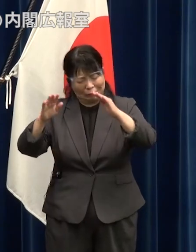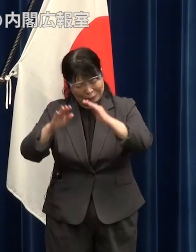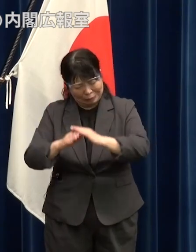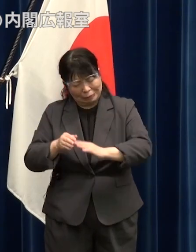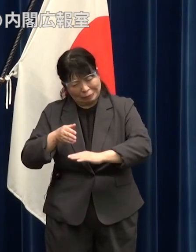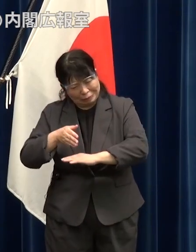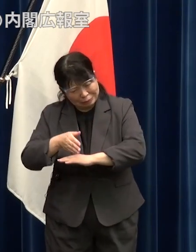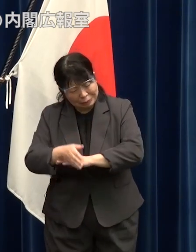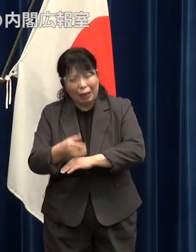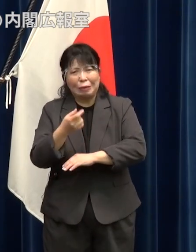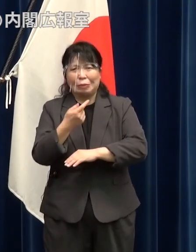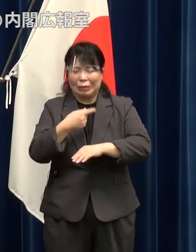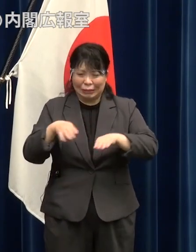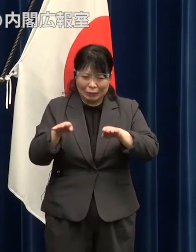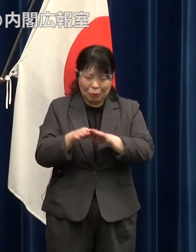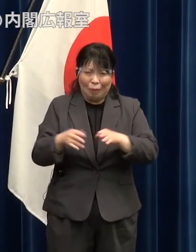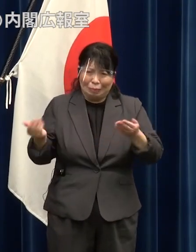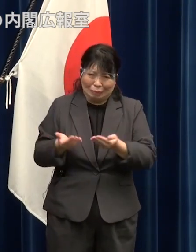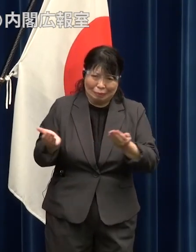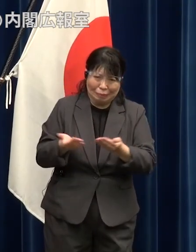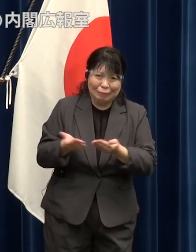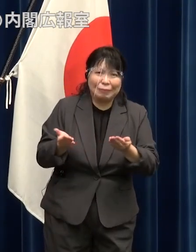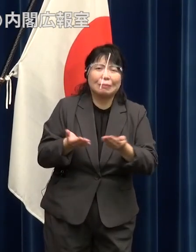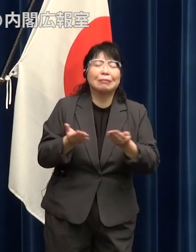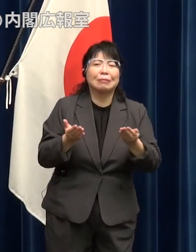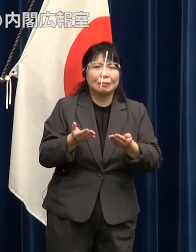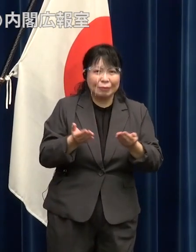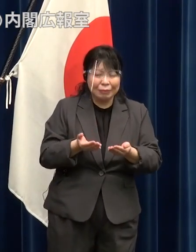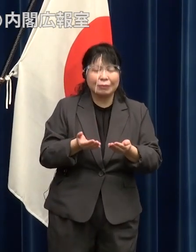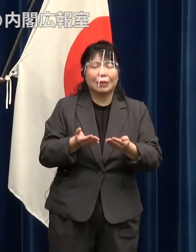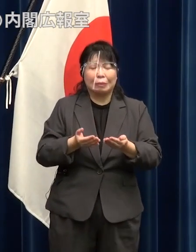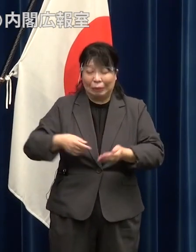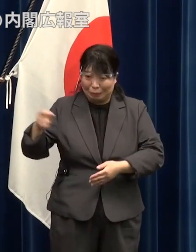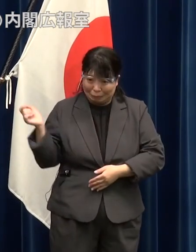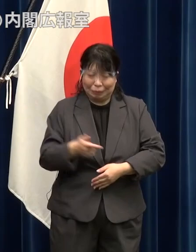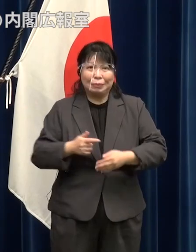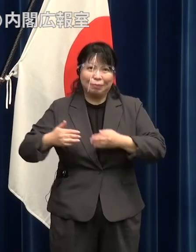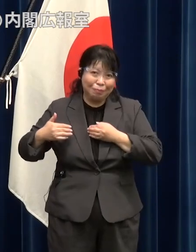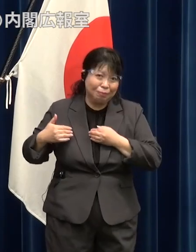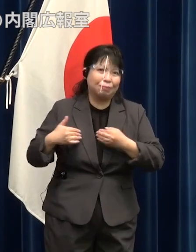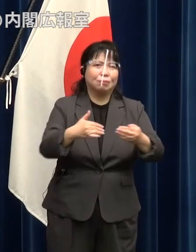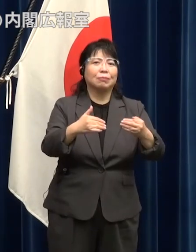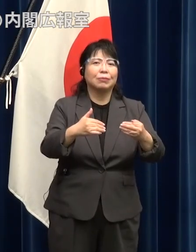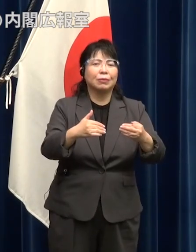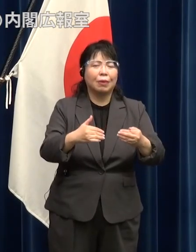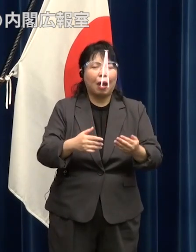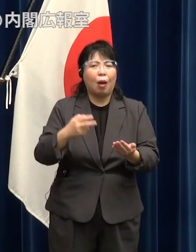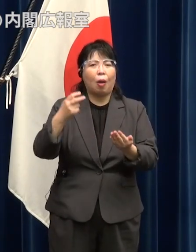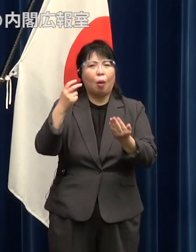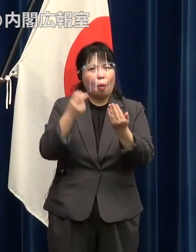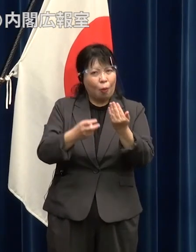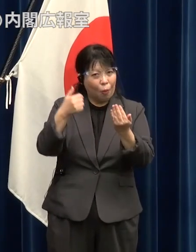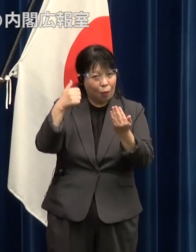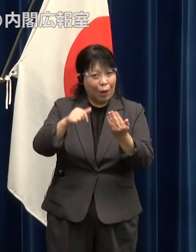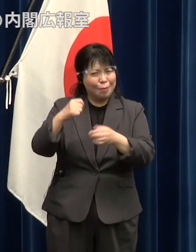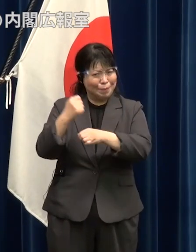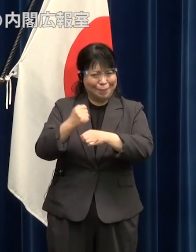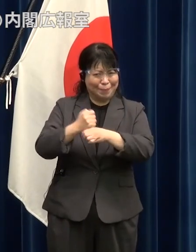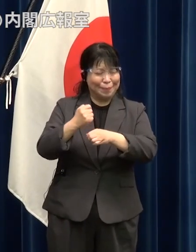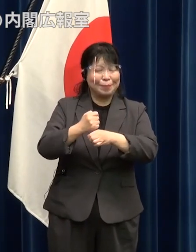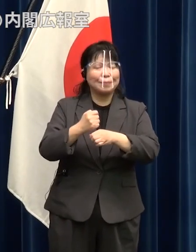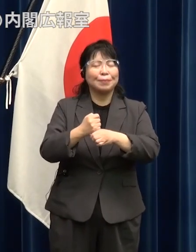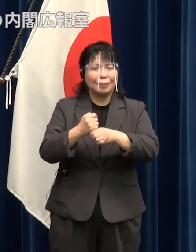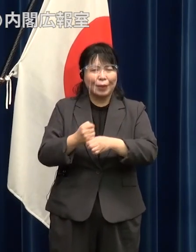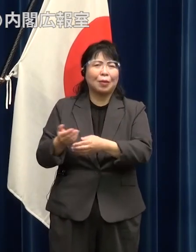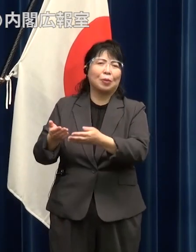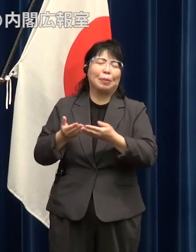土日を返上して前例のないスピードで法案策定作業を進めて